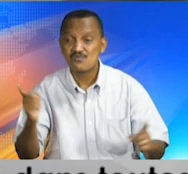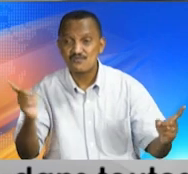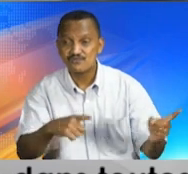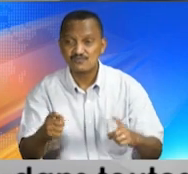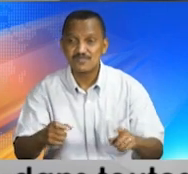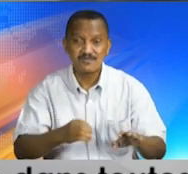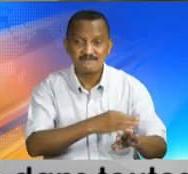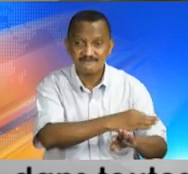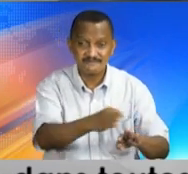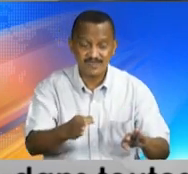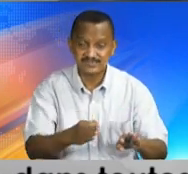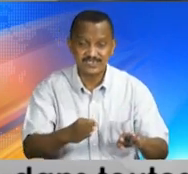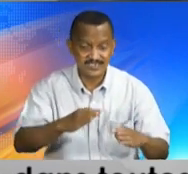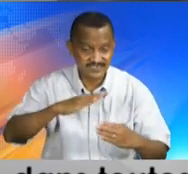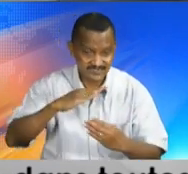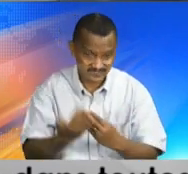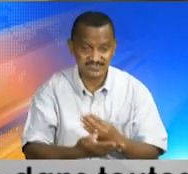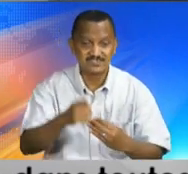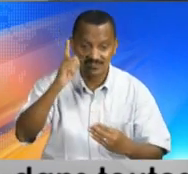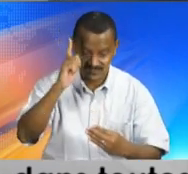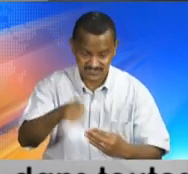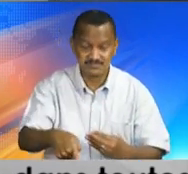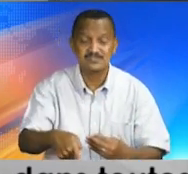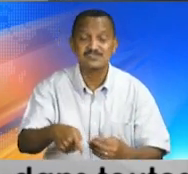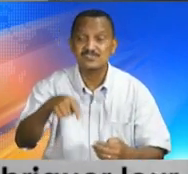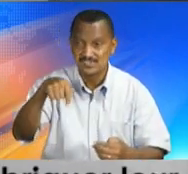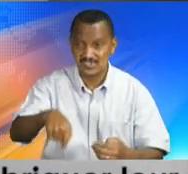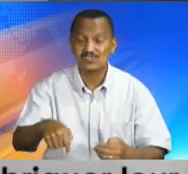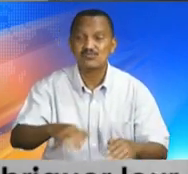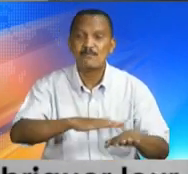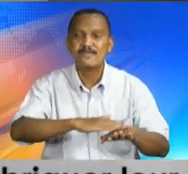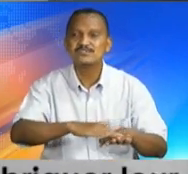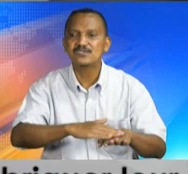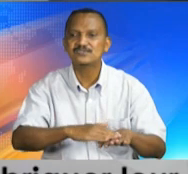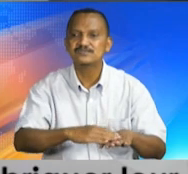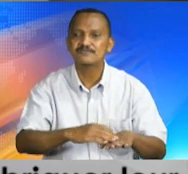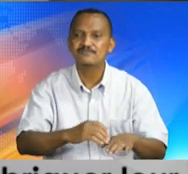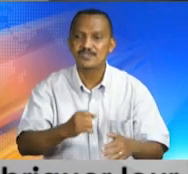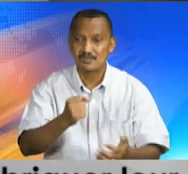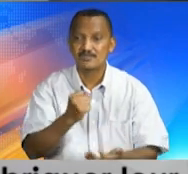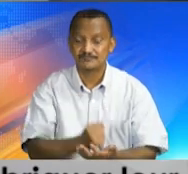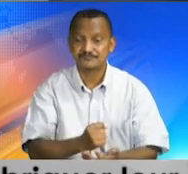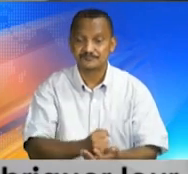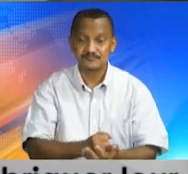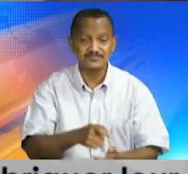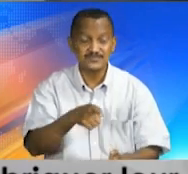Faritra rehetra zay mety misy a eto Madagasikara koa satria ny tantely dia arahantsika mahafantatra fa